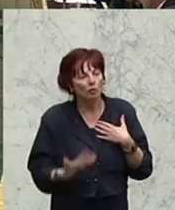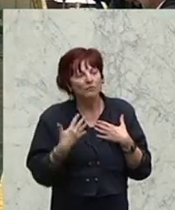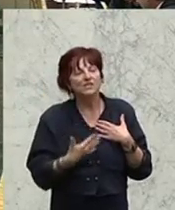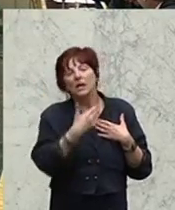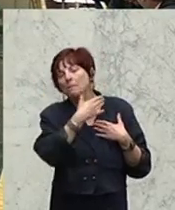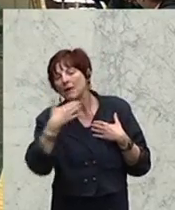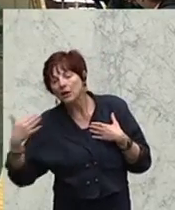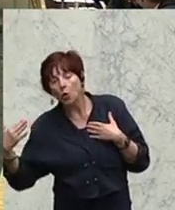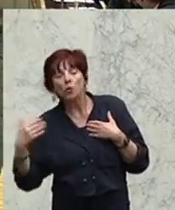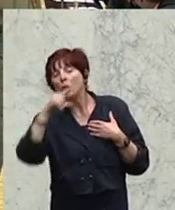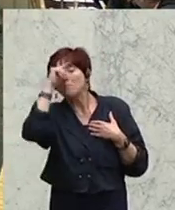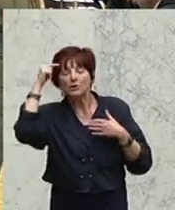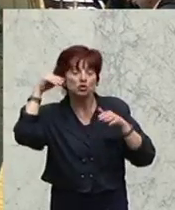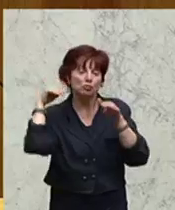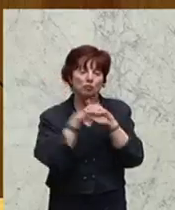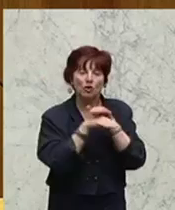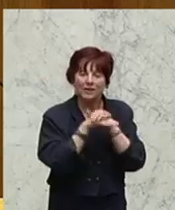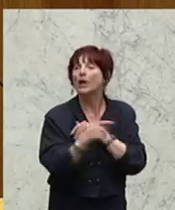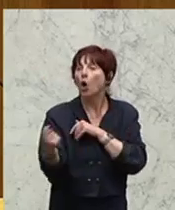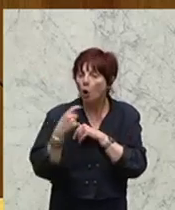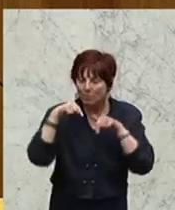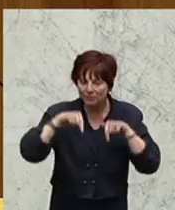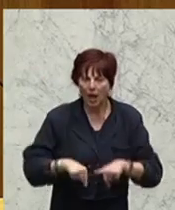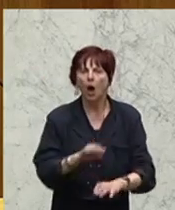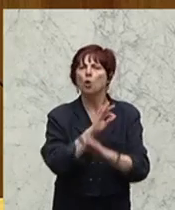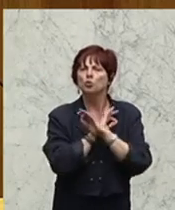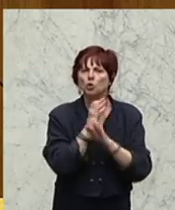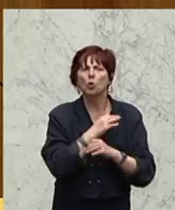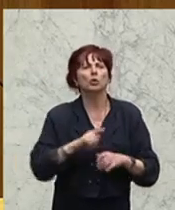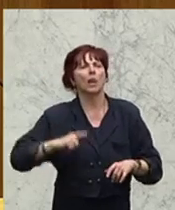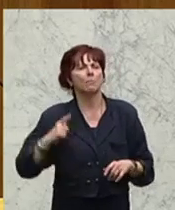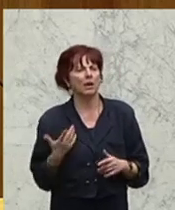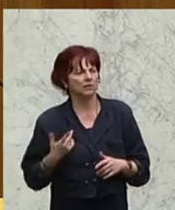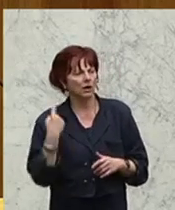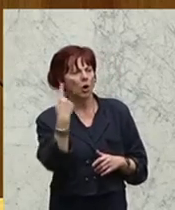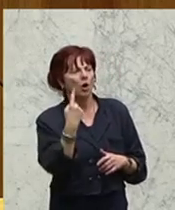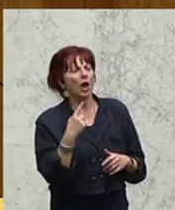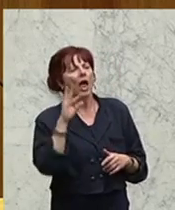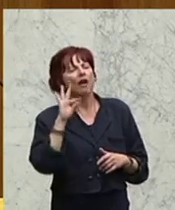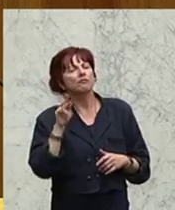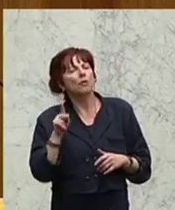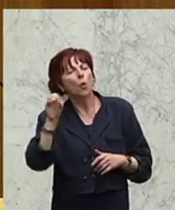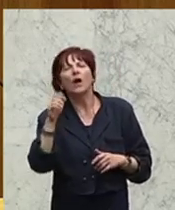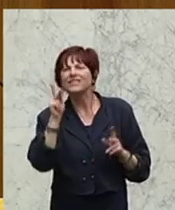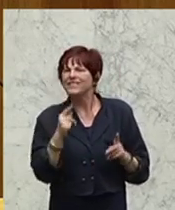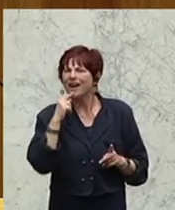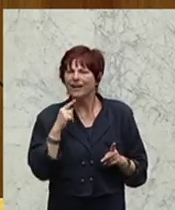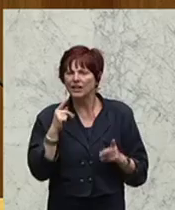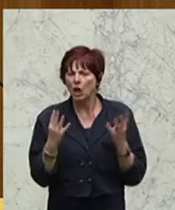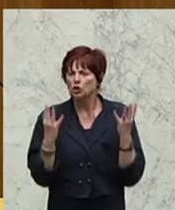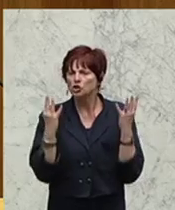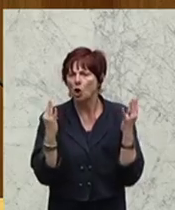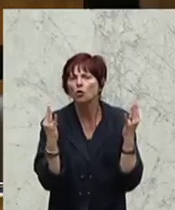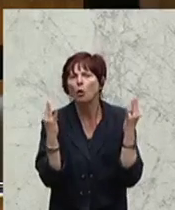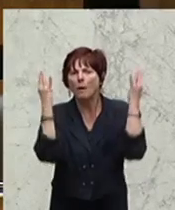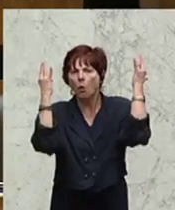unterwegs. Die kommen zu uns tot oder lebendig. Und jetzt können Sie als FPÖ sagen, wir ziehen den Zaun noch einmal 6 Meter höher, schicken Drohnen